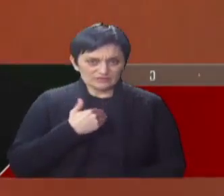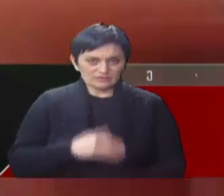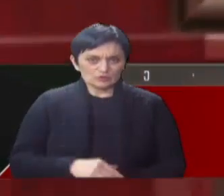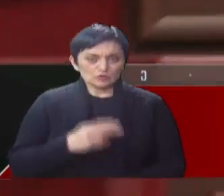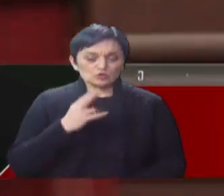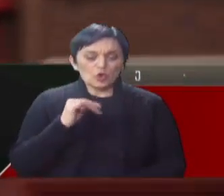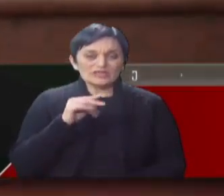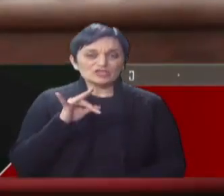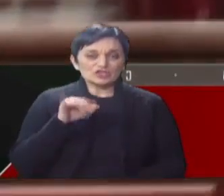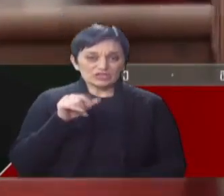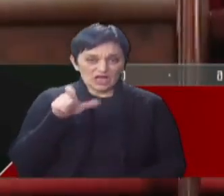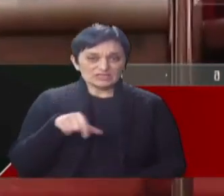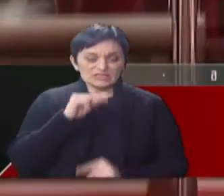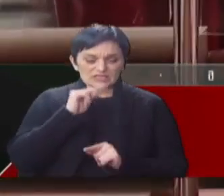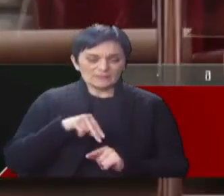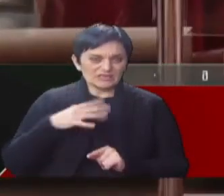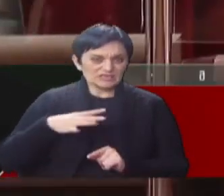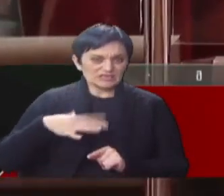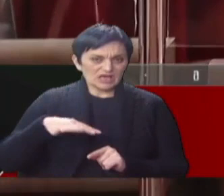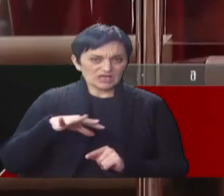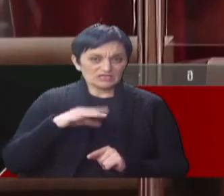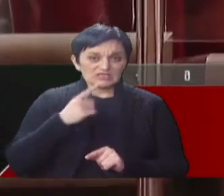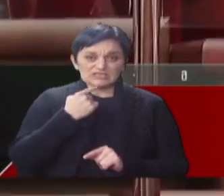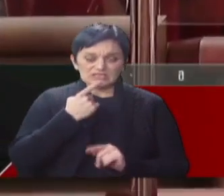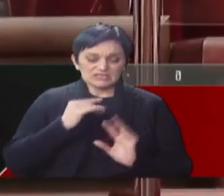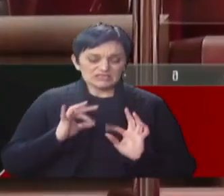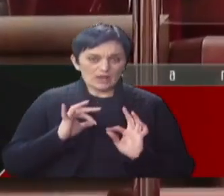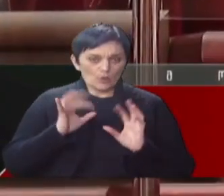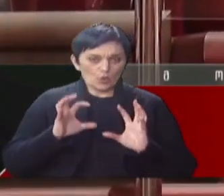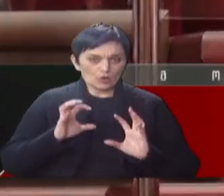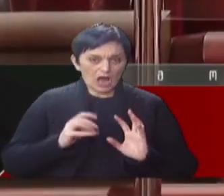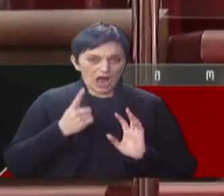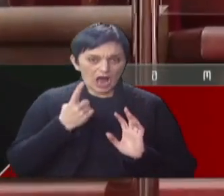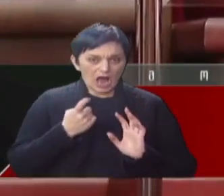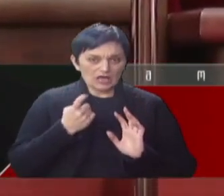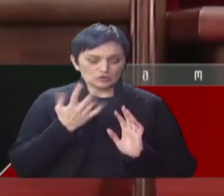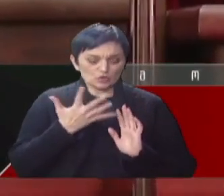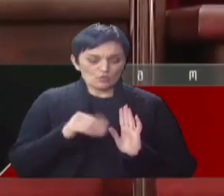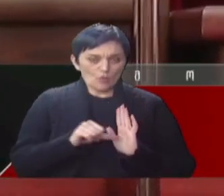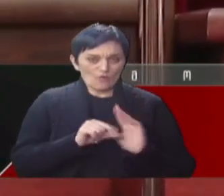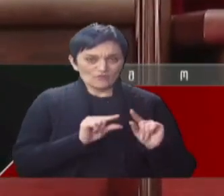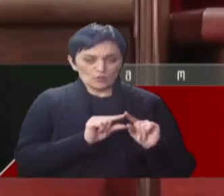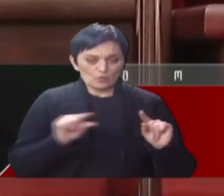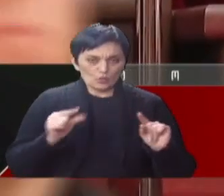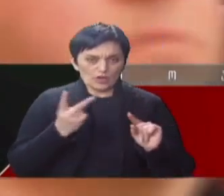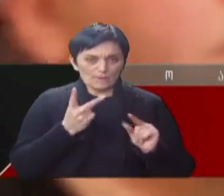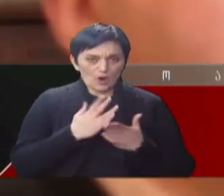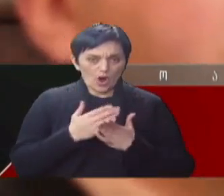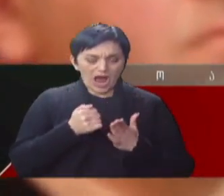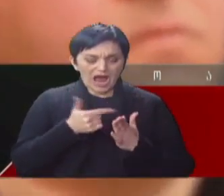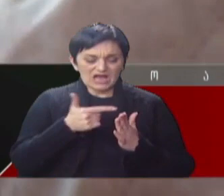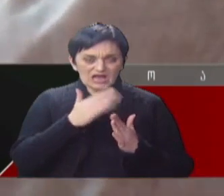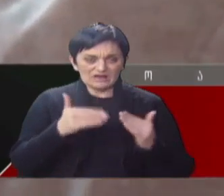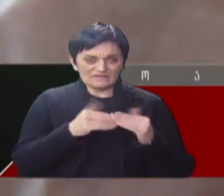Codnicul fazei sunt velicnici, doamne, și aveți ca toți. Sistemul este amortis codexis, asorumul este metaxumetal muclis, nu e neteles, a dat o